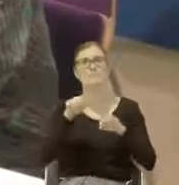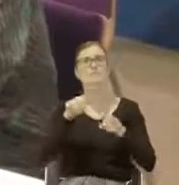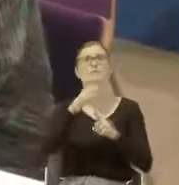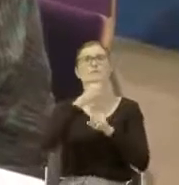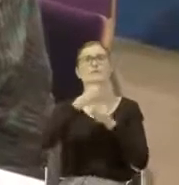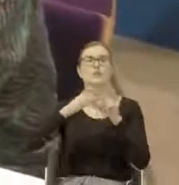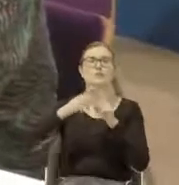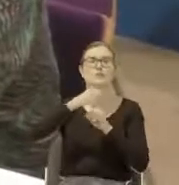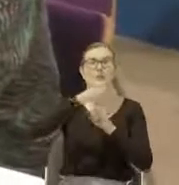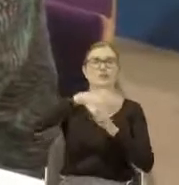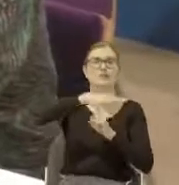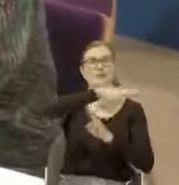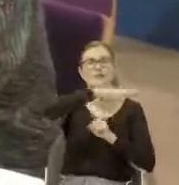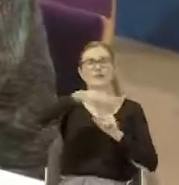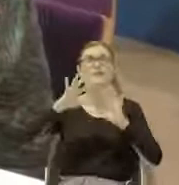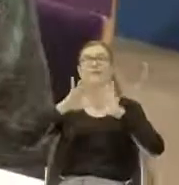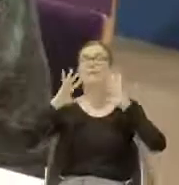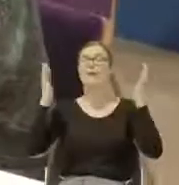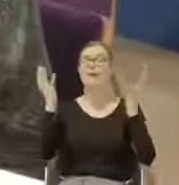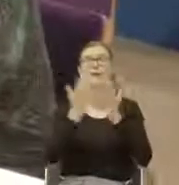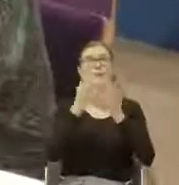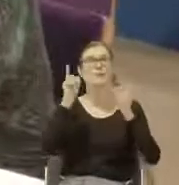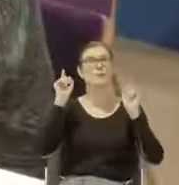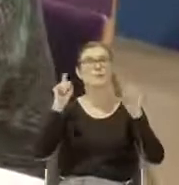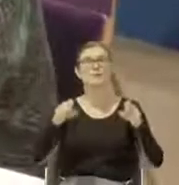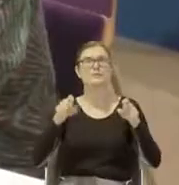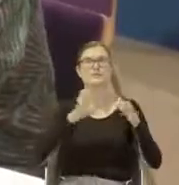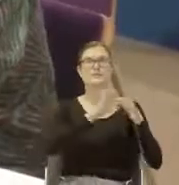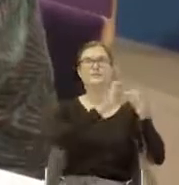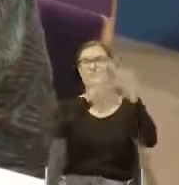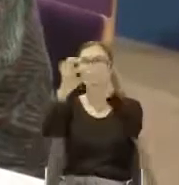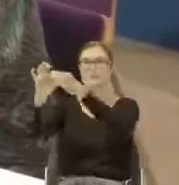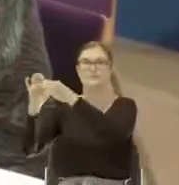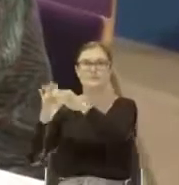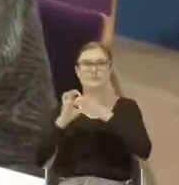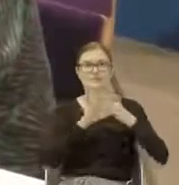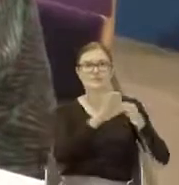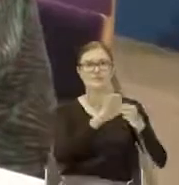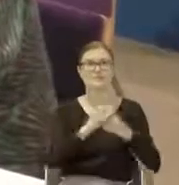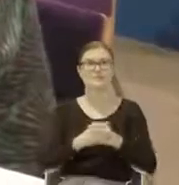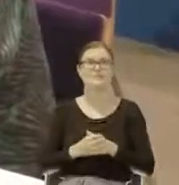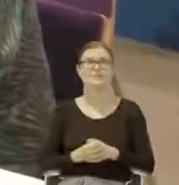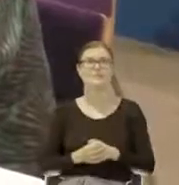I'd like to invite Jonas Sedozan Gambemeto, mayor of Semi Poggi.